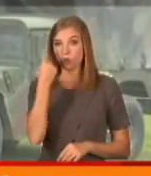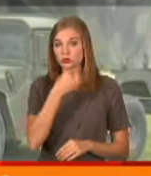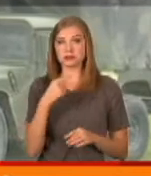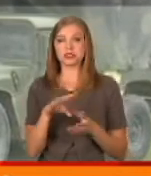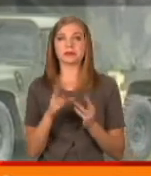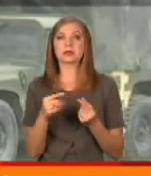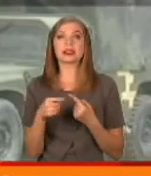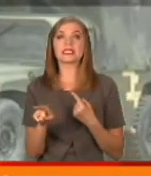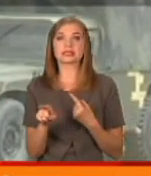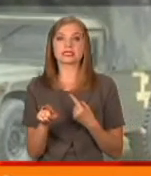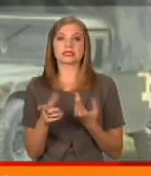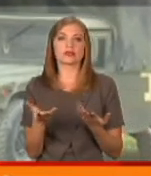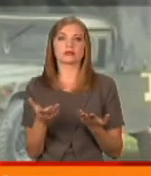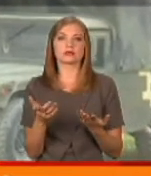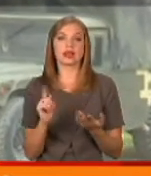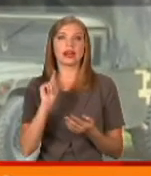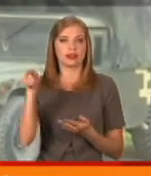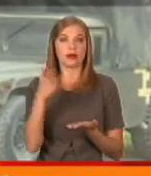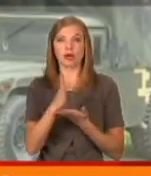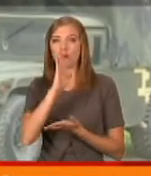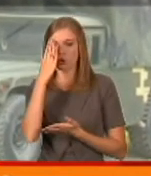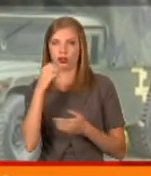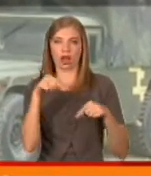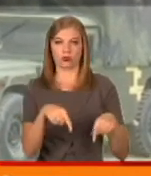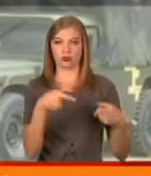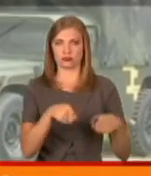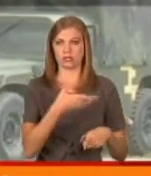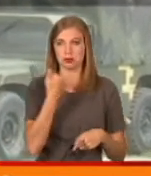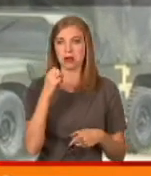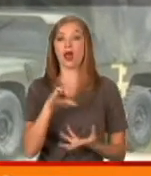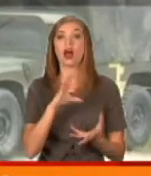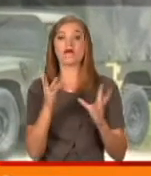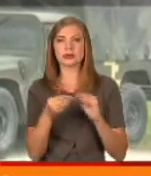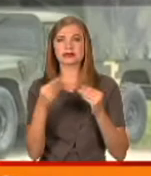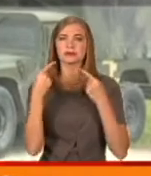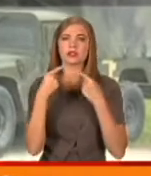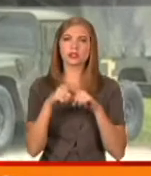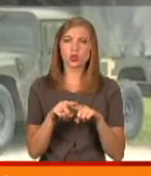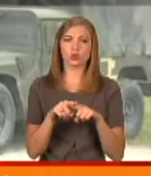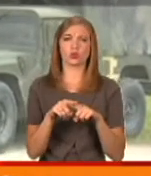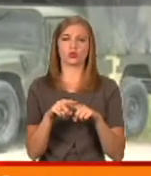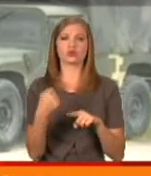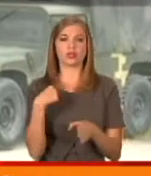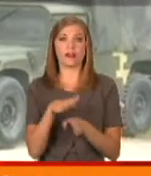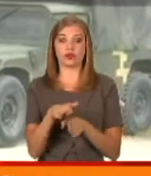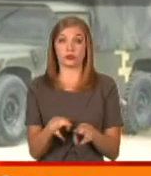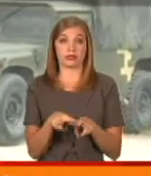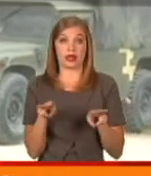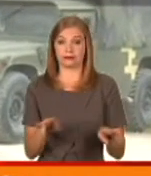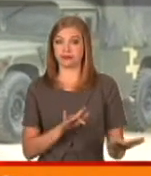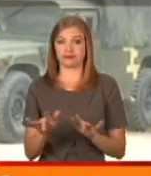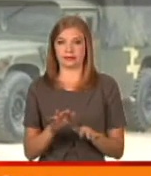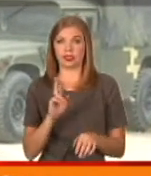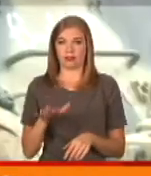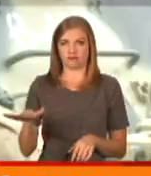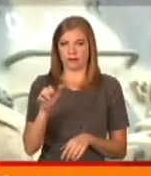принципі, різниця тільки в тому, що я ж кажу, що там є противник, тут його немає. А в принципі, технологічно я виконую ті самі операції, що